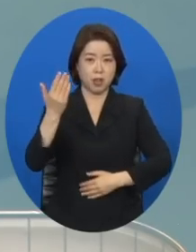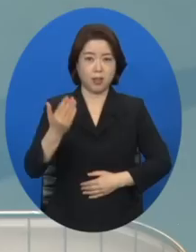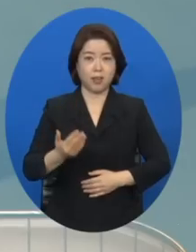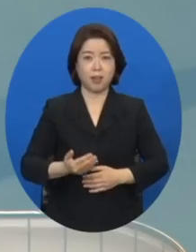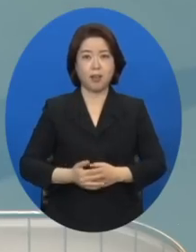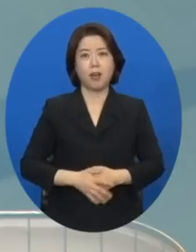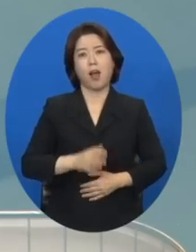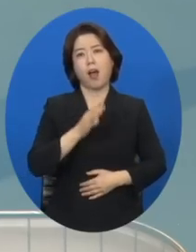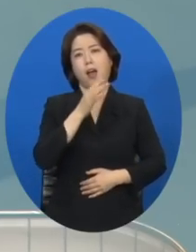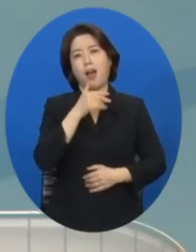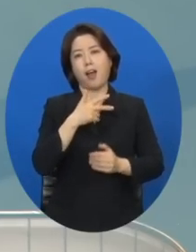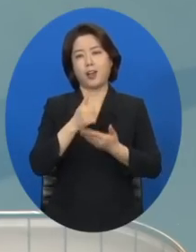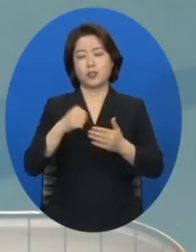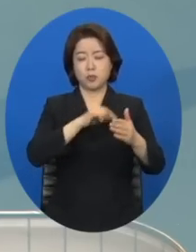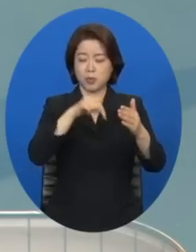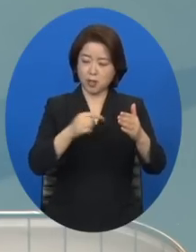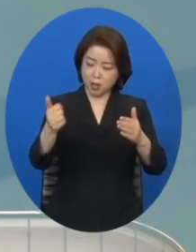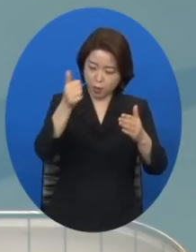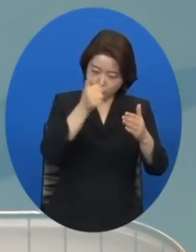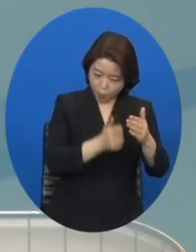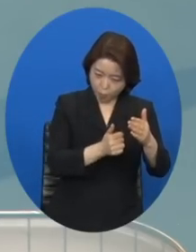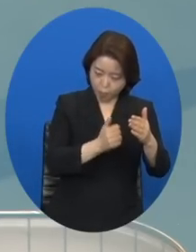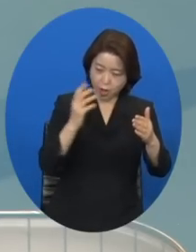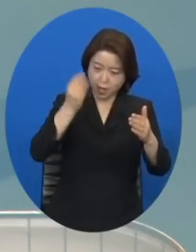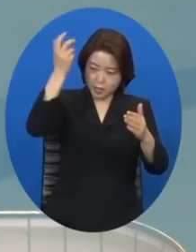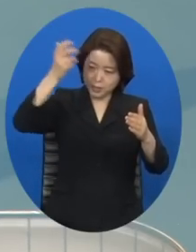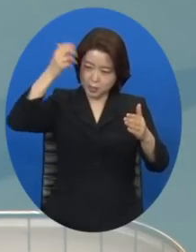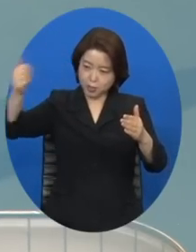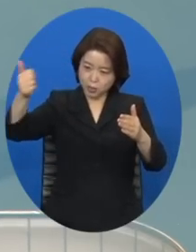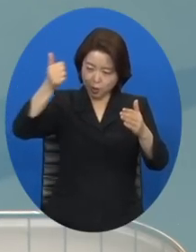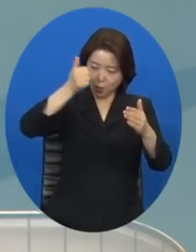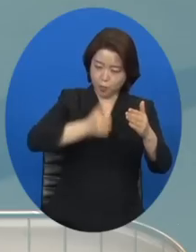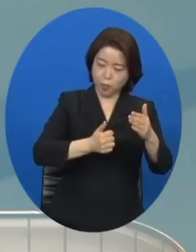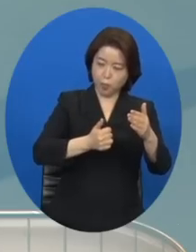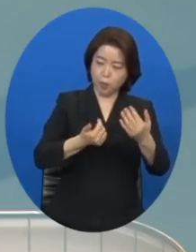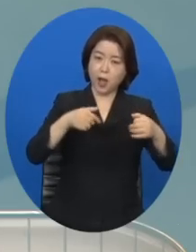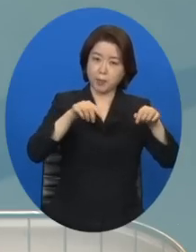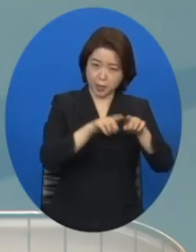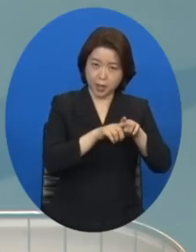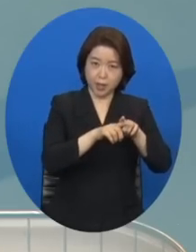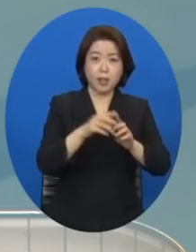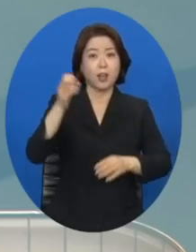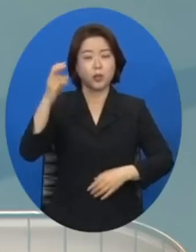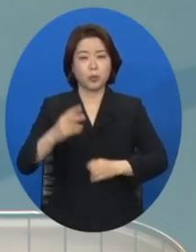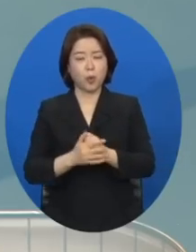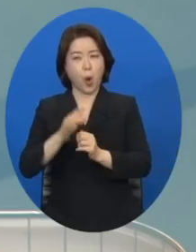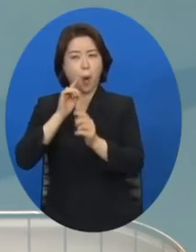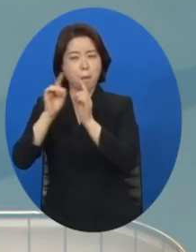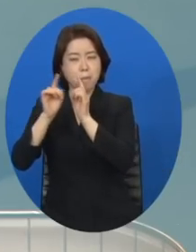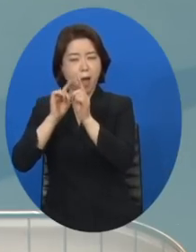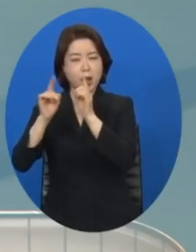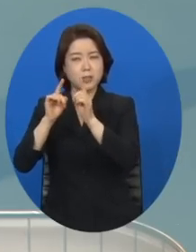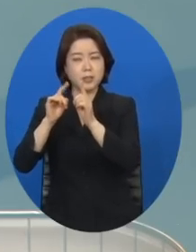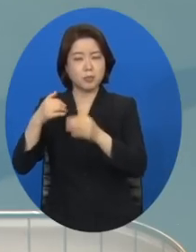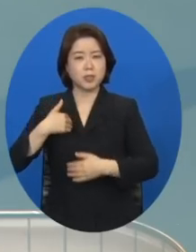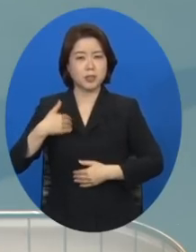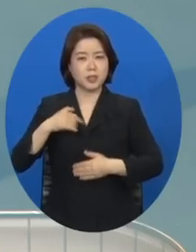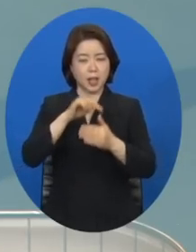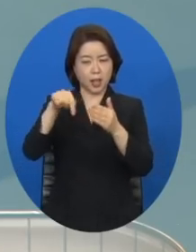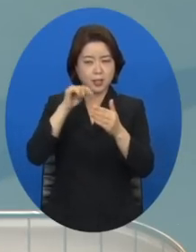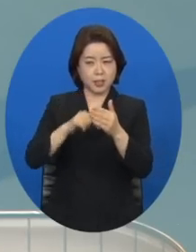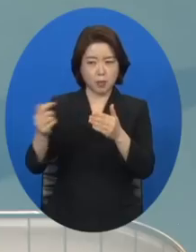아 주님이 우리 안에 거하신다는 것은 성령이 우리 안에 거하신다는 것과 함께 말씀이 우리 안에